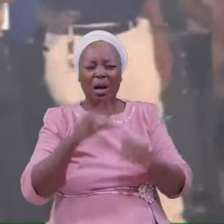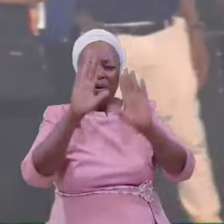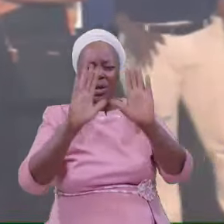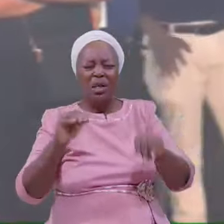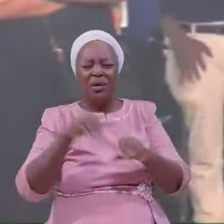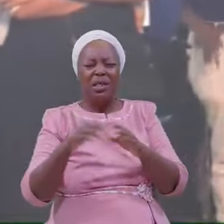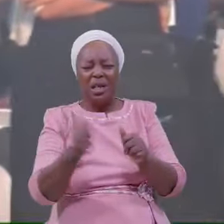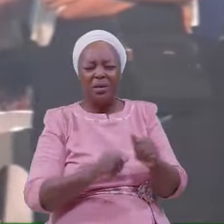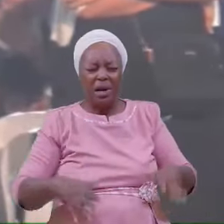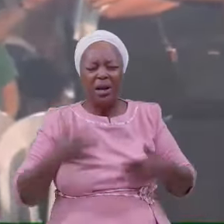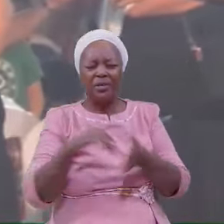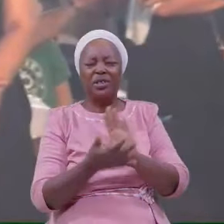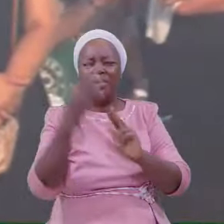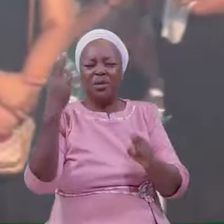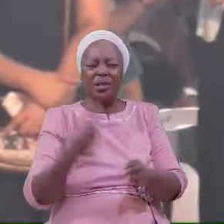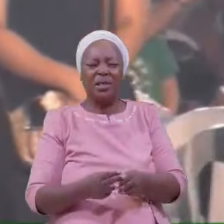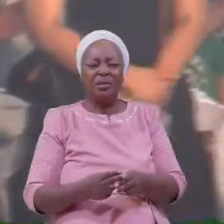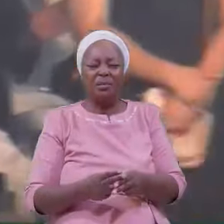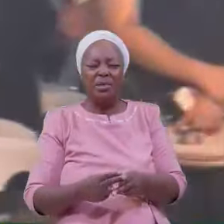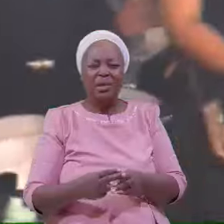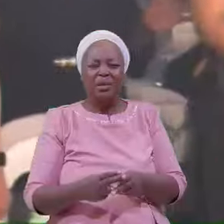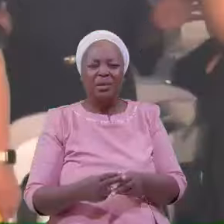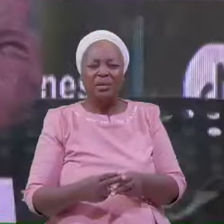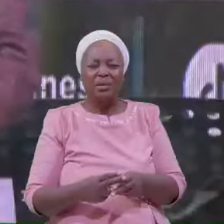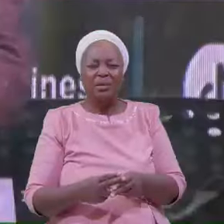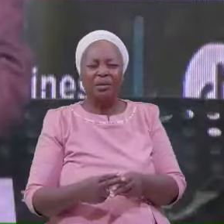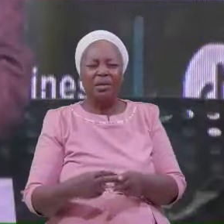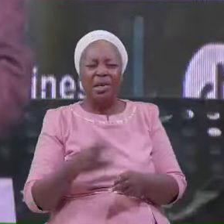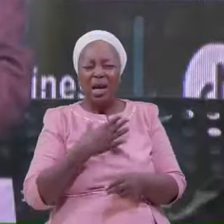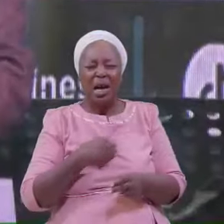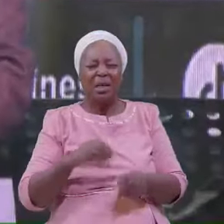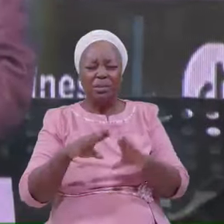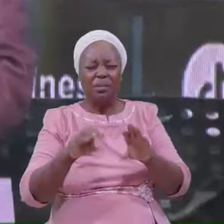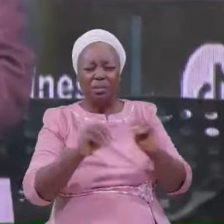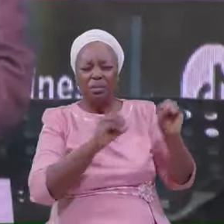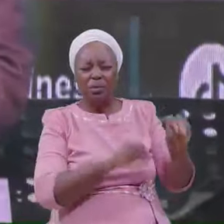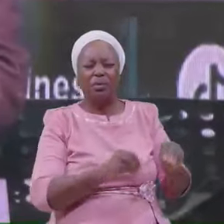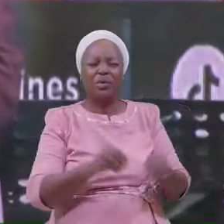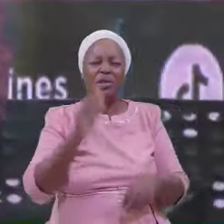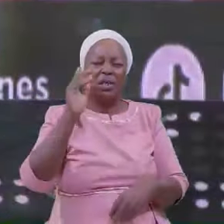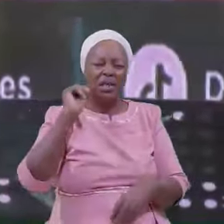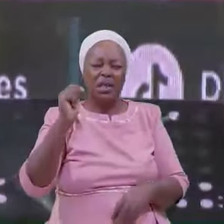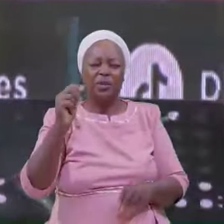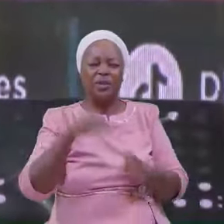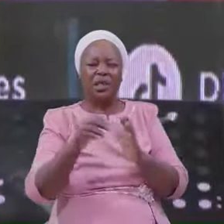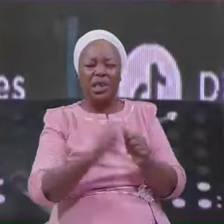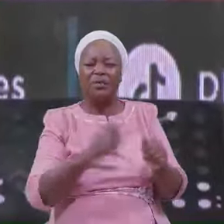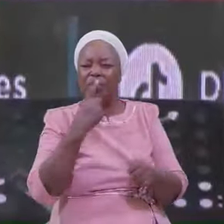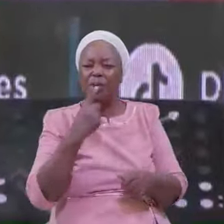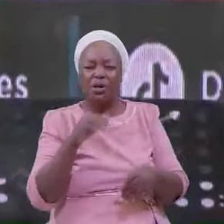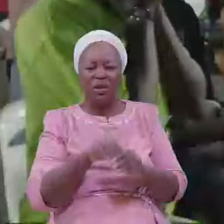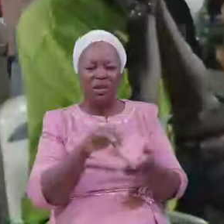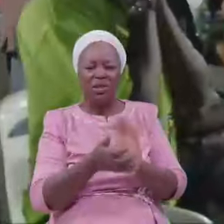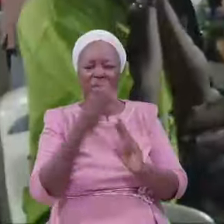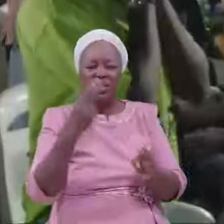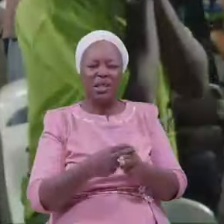ng imposible magiging posible. Testimony in every mouth. Ngayon, ipahayag mo ang ginawa